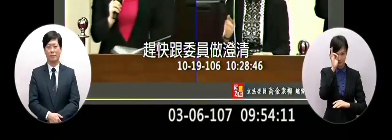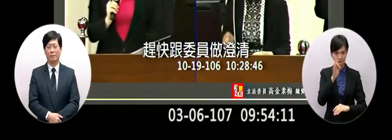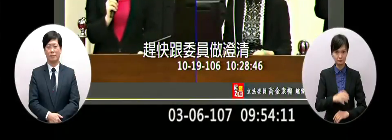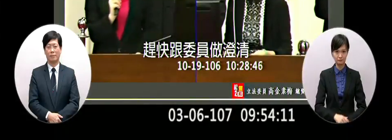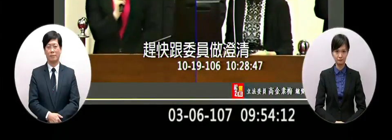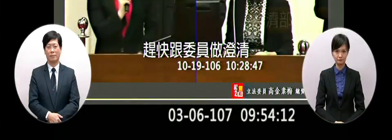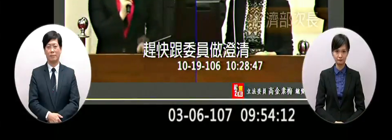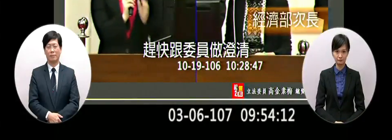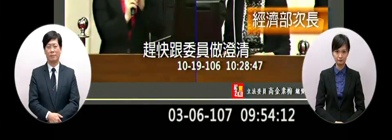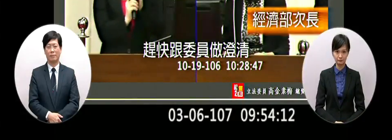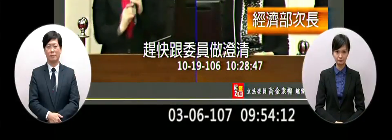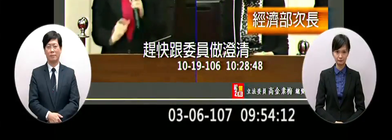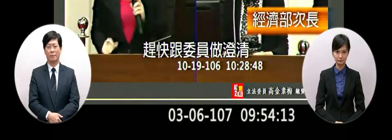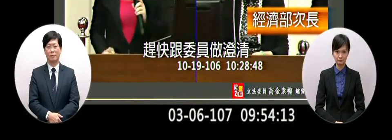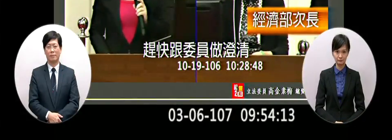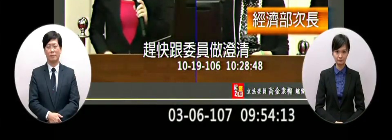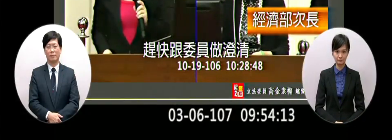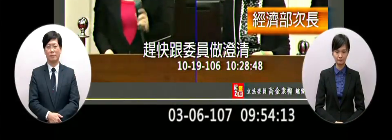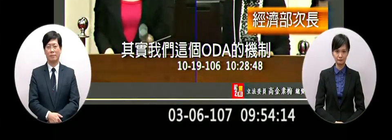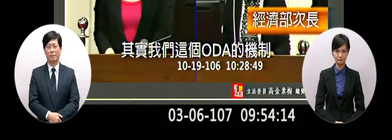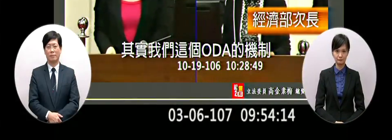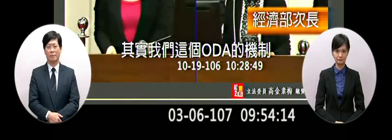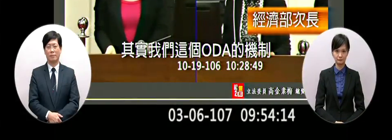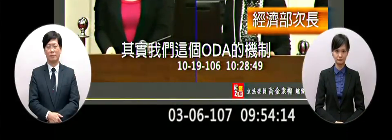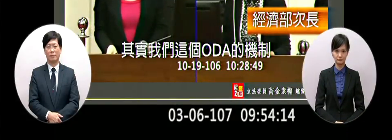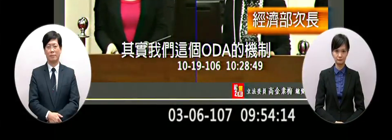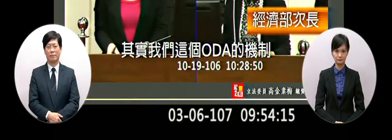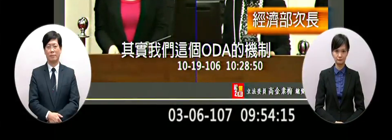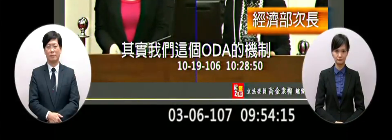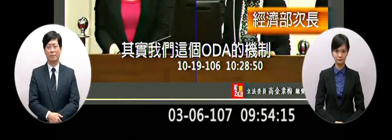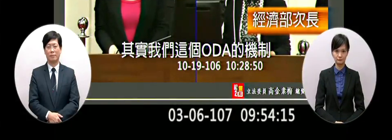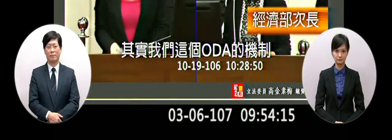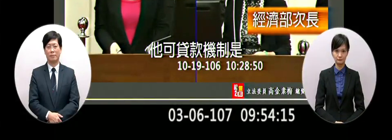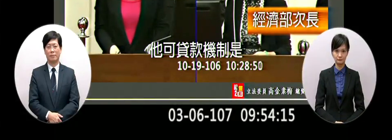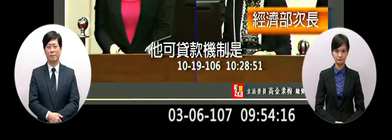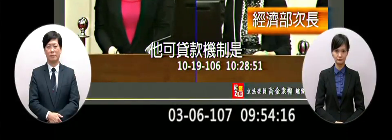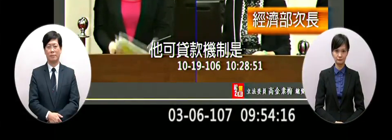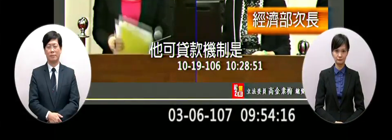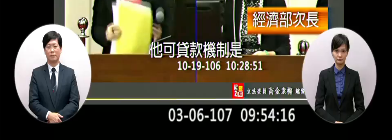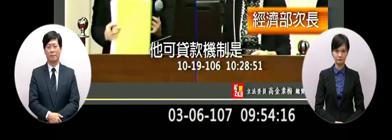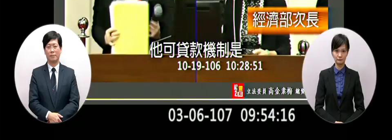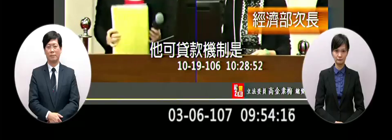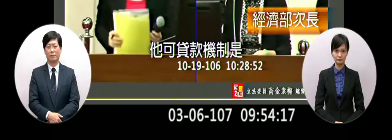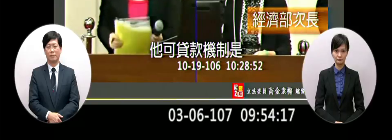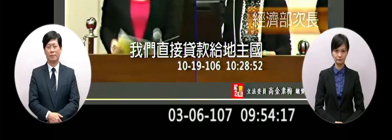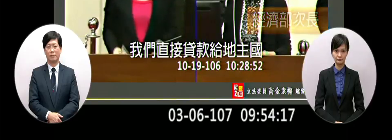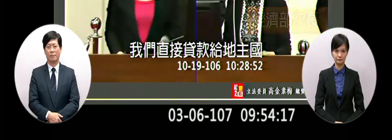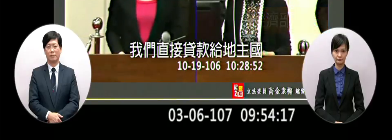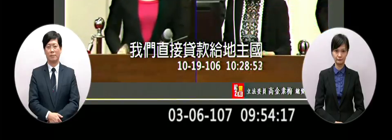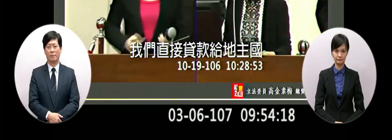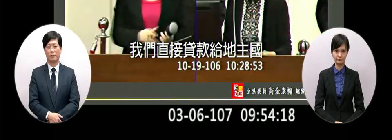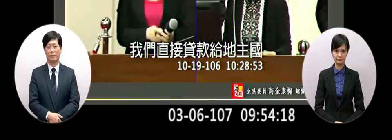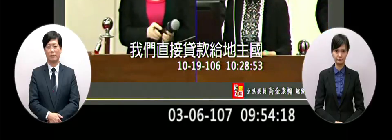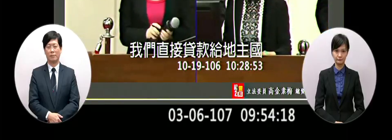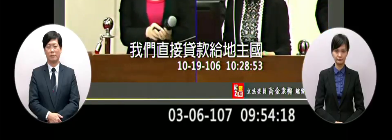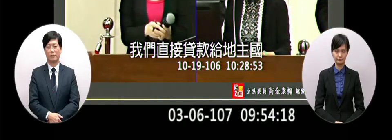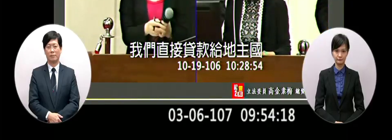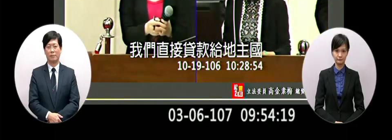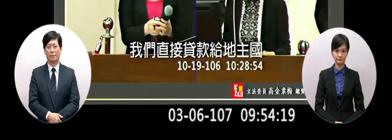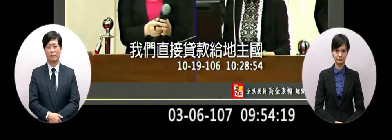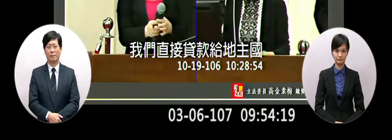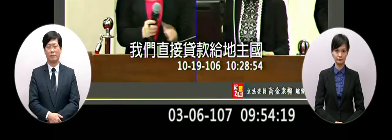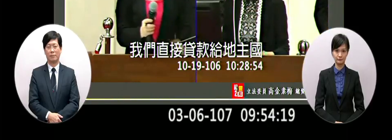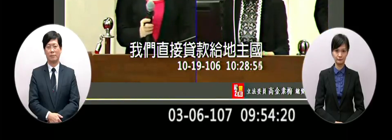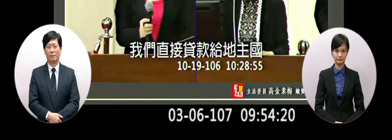布吗？ 赶快跟委员做澄清哦。其实我们这个 ODA 的机制，它的贷款机制是我们直接贷款